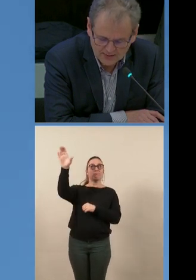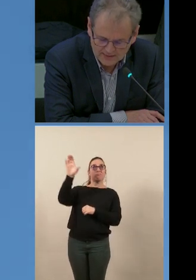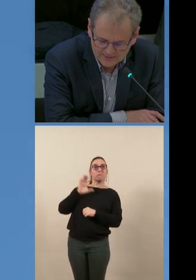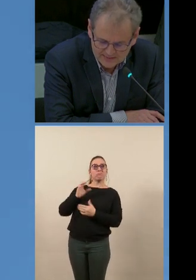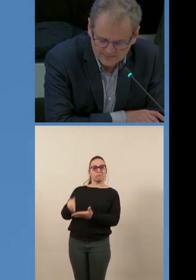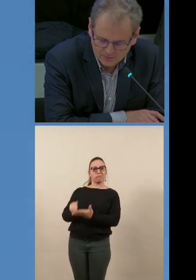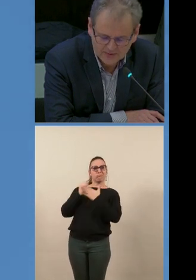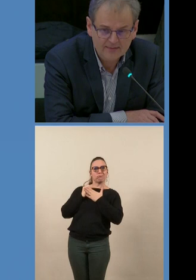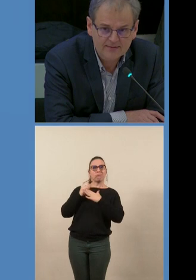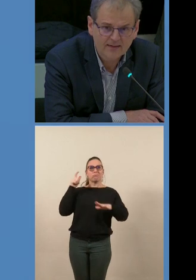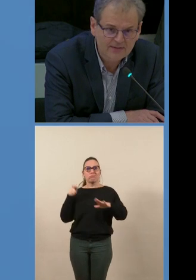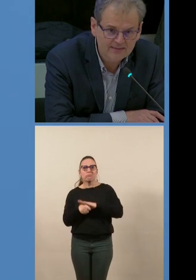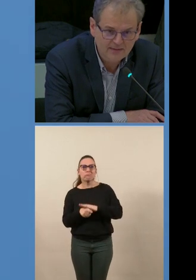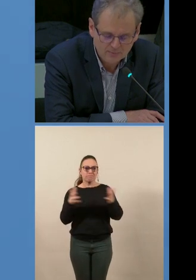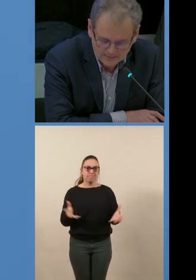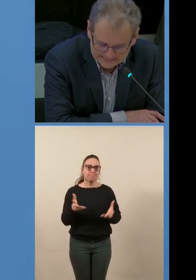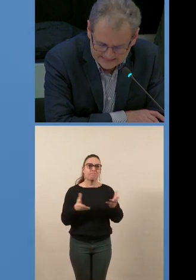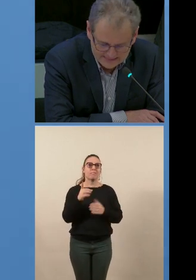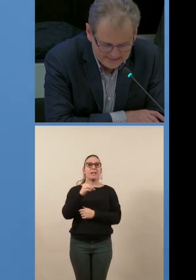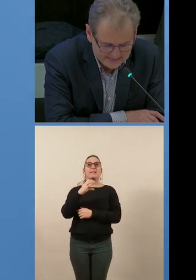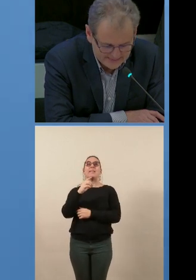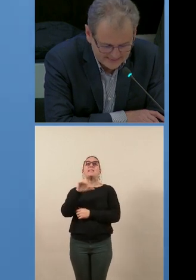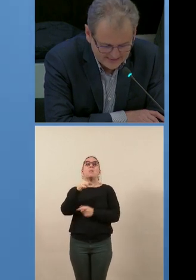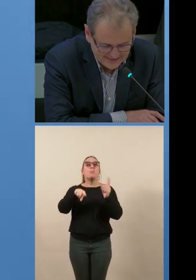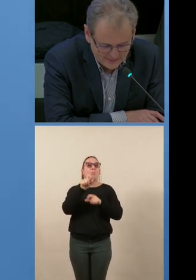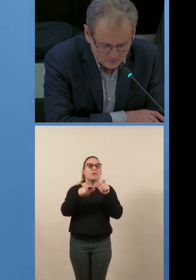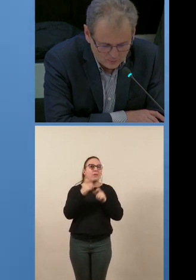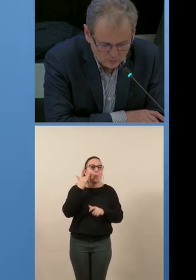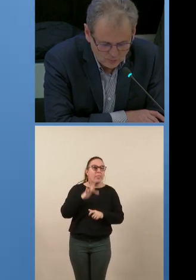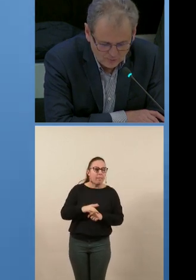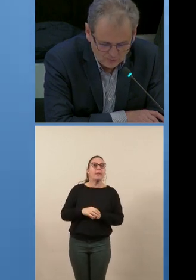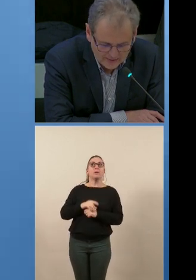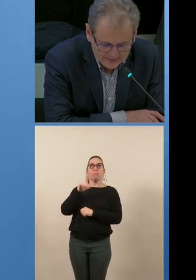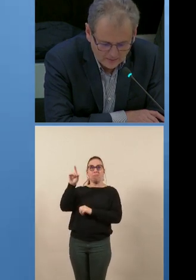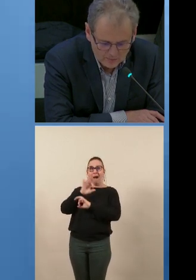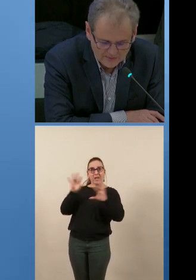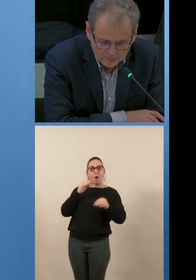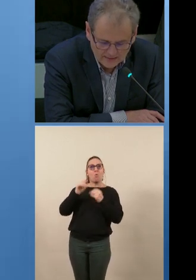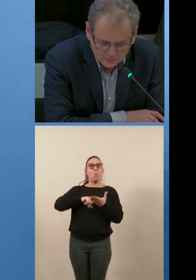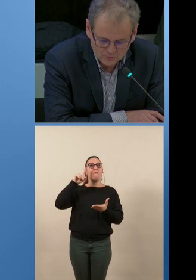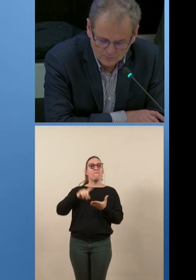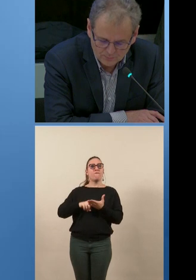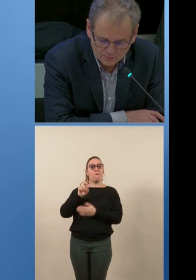soutien à l'investissement local c'est la dcile pour les initiés ou du fond vert au niveau attendu pour les